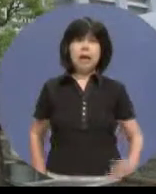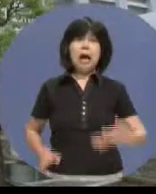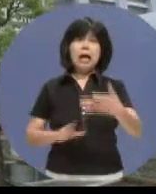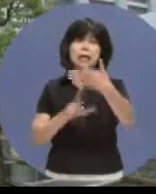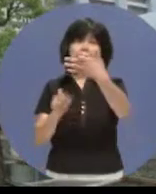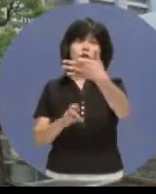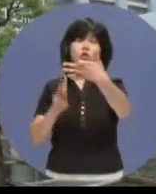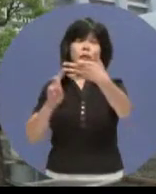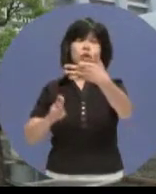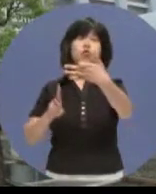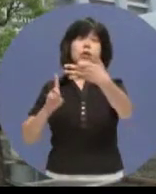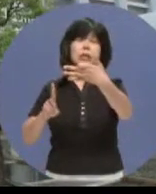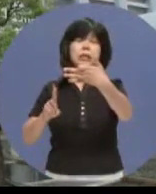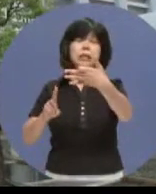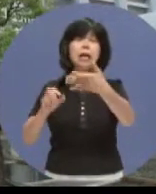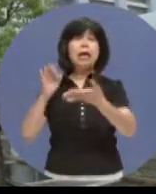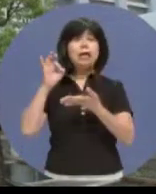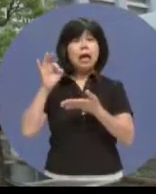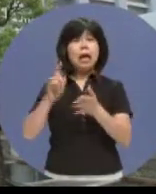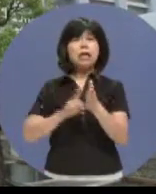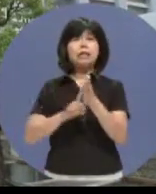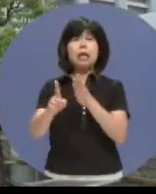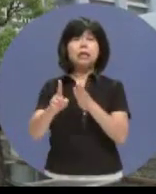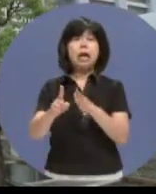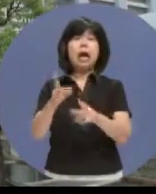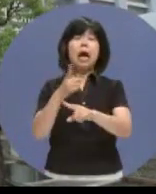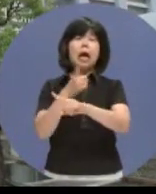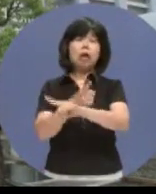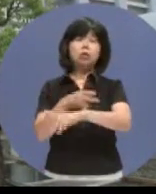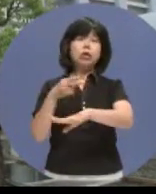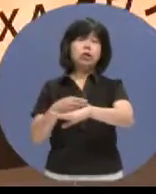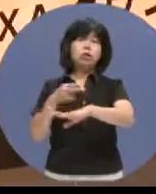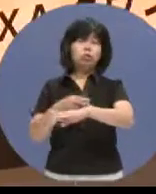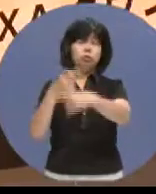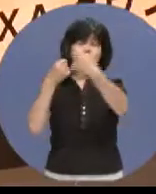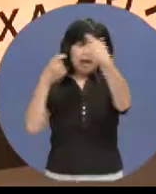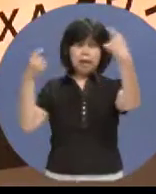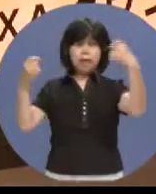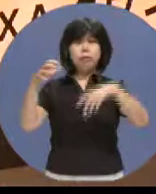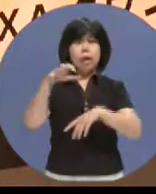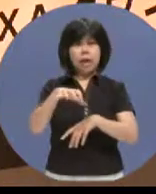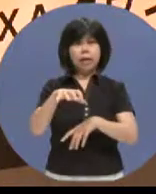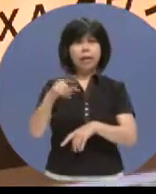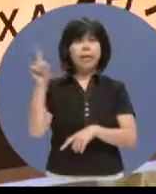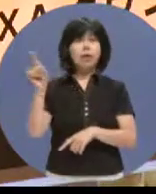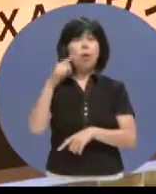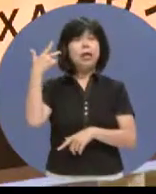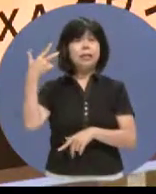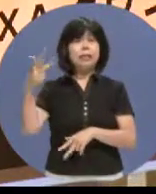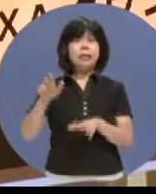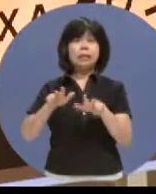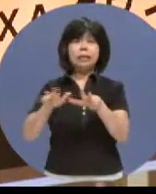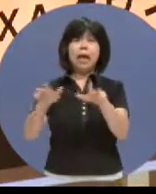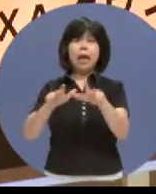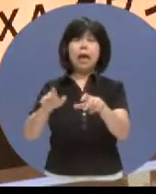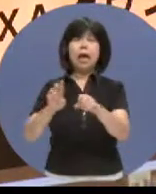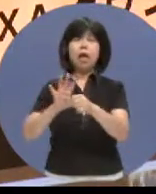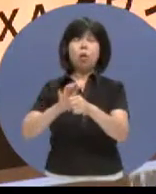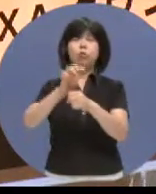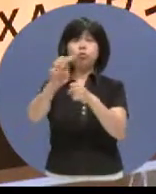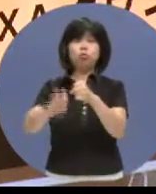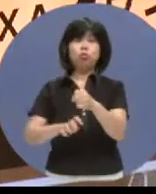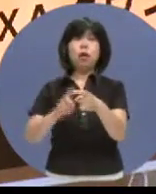8月21日、奈良先端科学技術大学院大学で生駒市制40周年